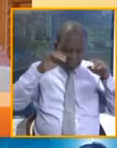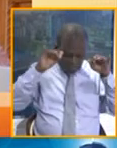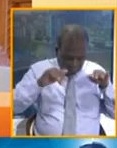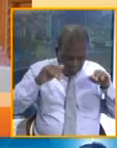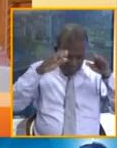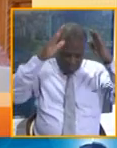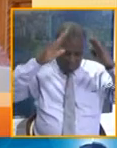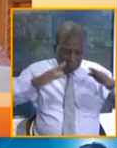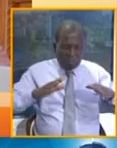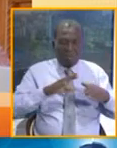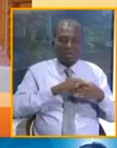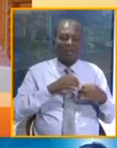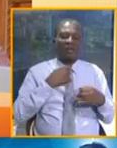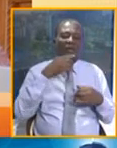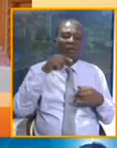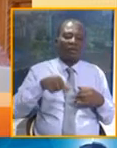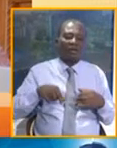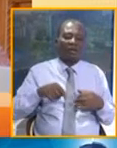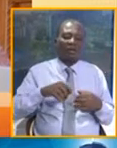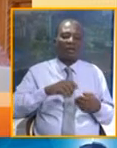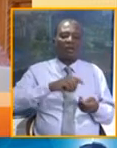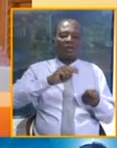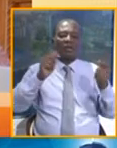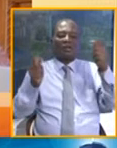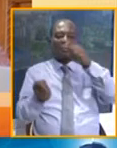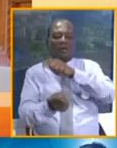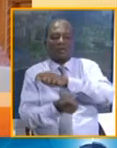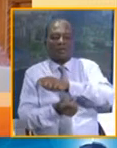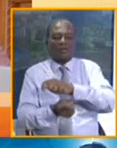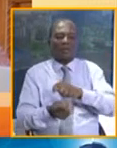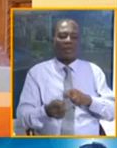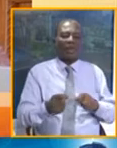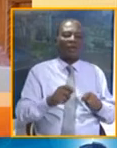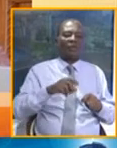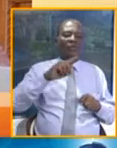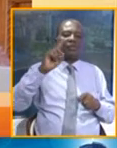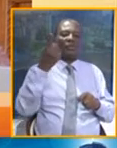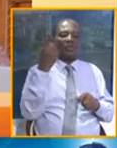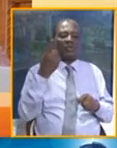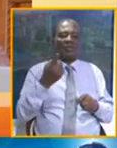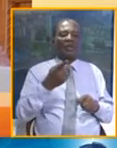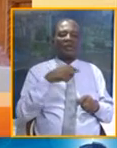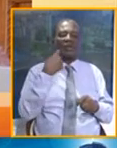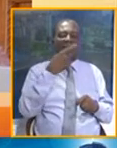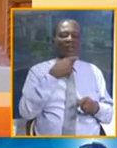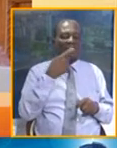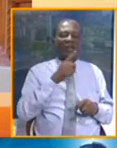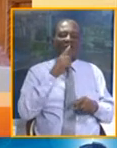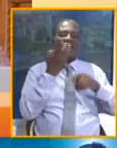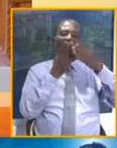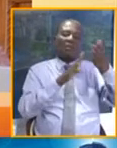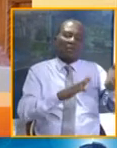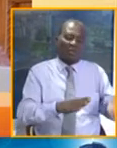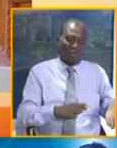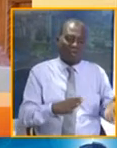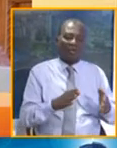en cours. Rappelons qu'il avait succédé le 29 mai dernier à la tête du COSIM à feu cheikh Bouakary Fofana.